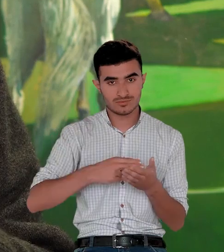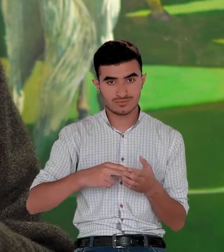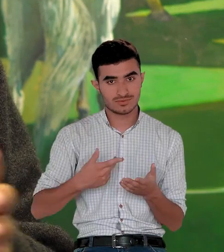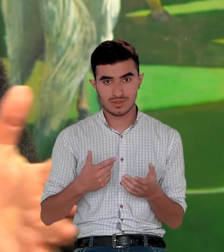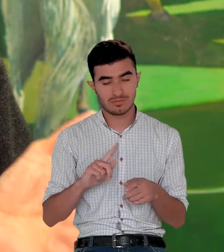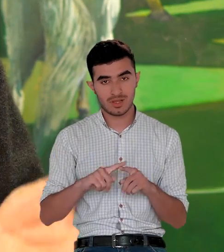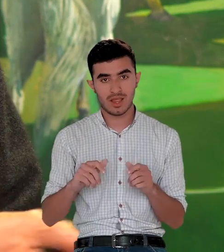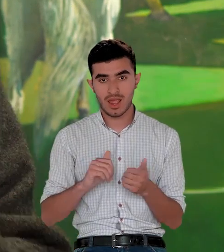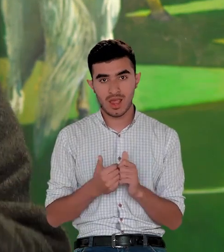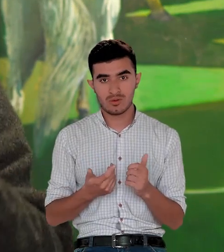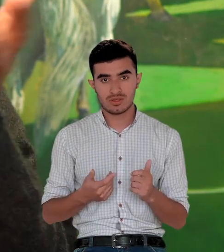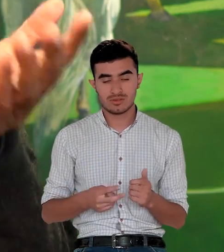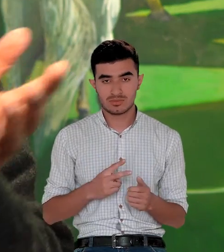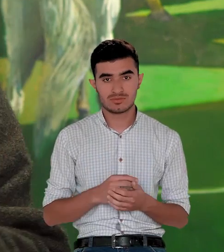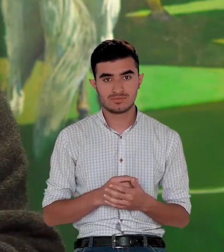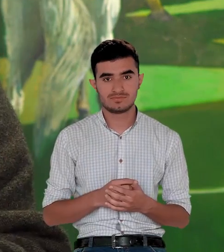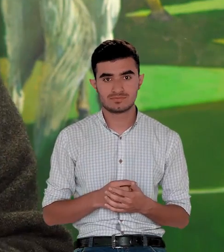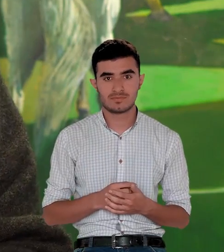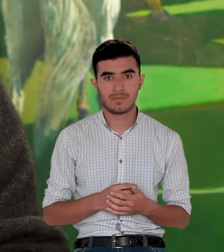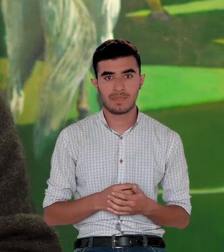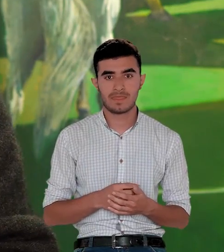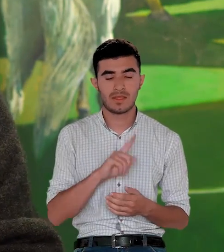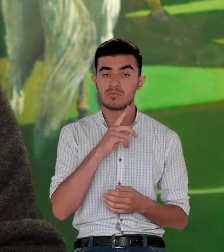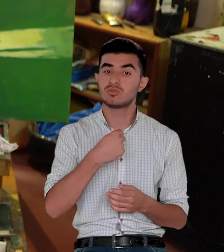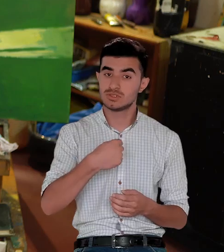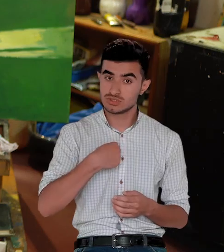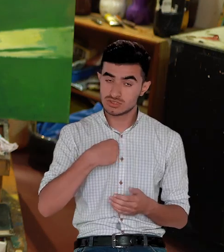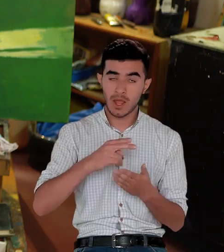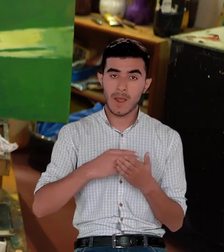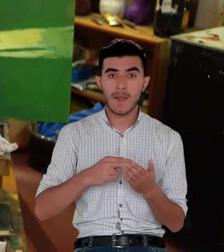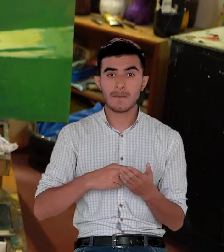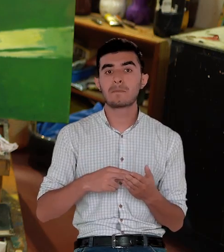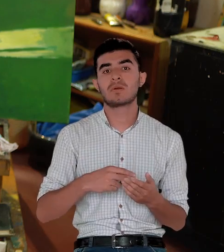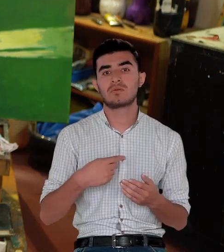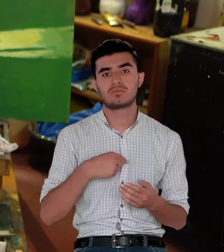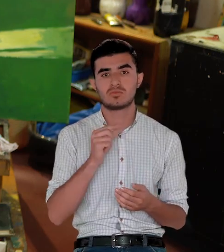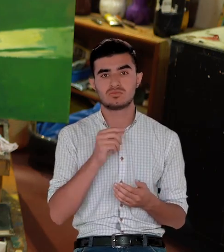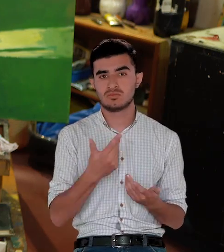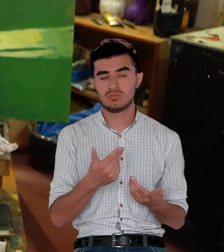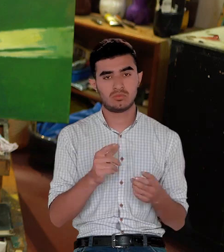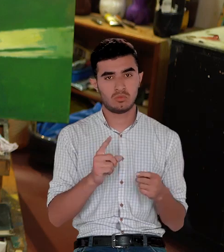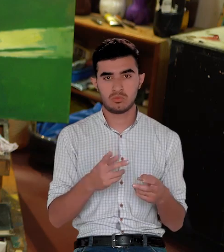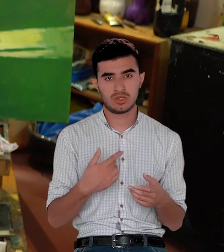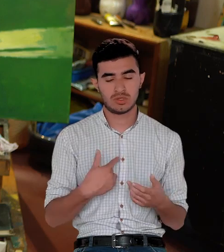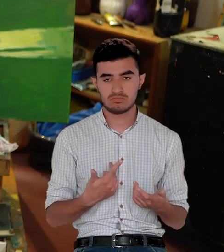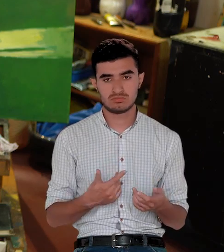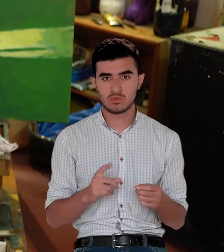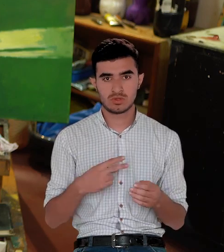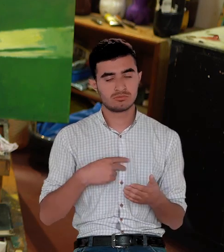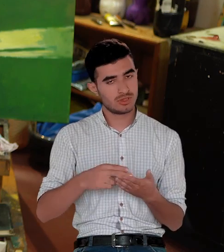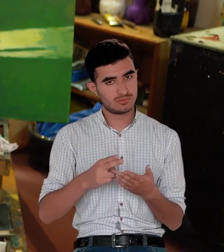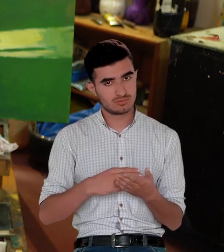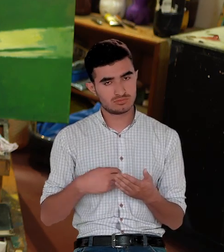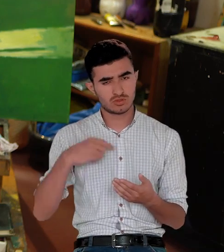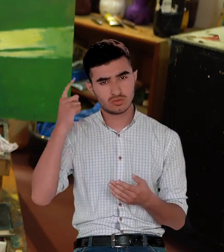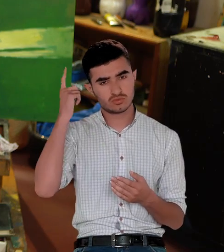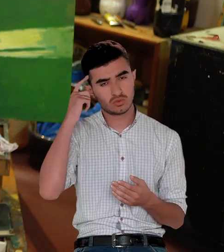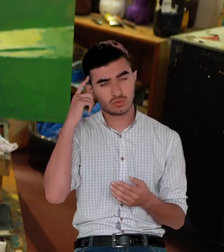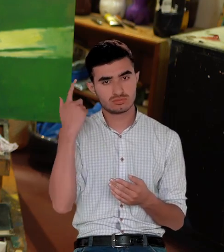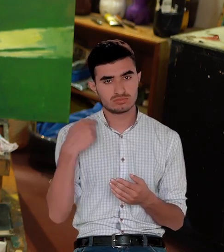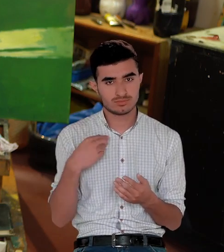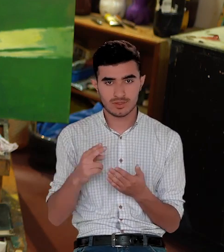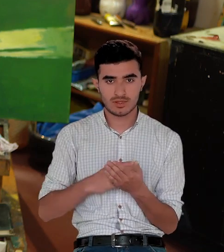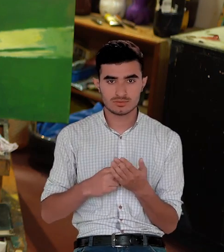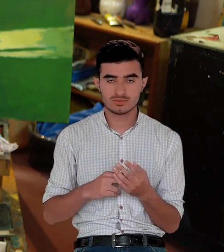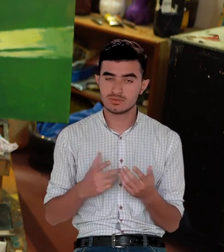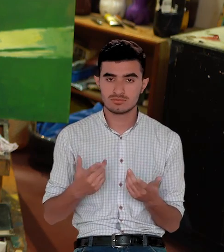طرح بے شمار پیسے مجھے وہ مل گئے کہ جی. اور پھر ایک وقت آیا مجھے کہنے لگے کہ تم نے نیشنل